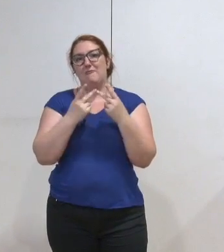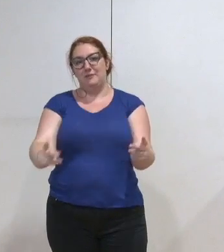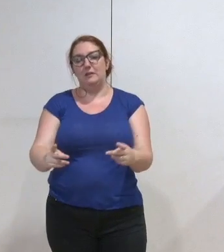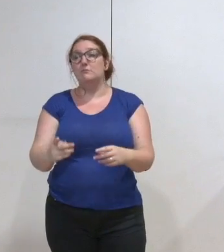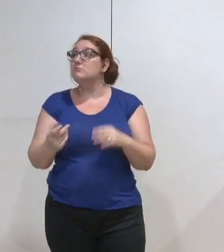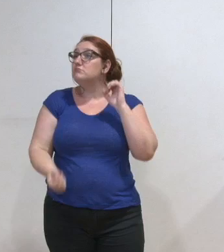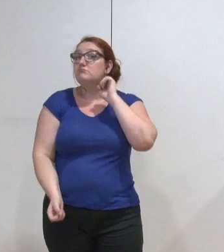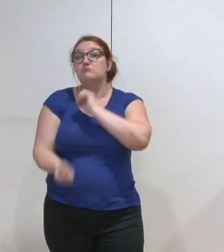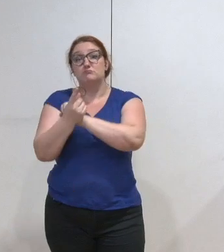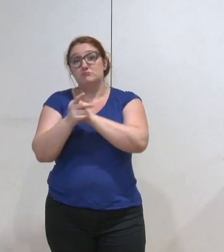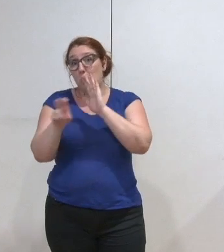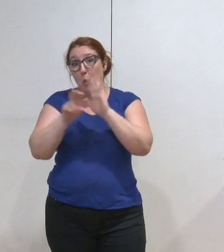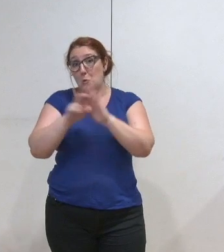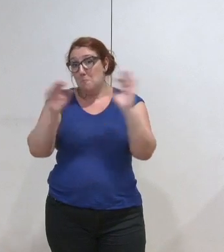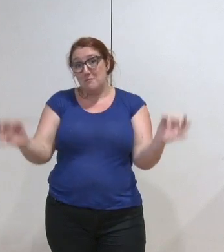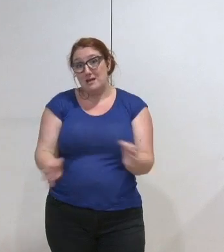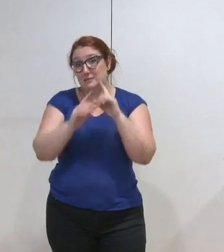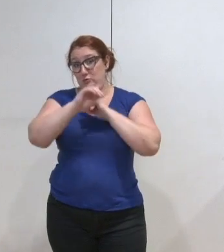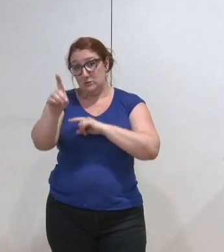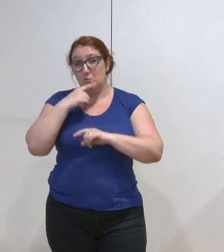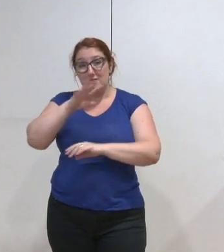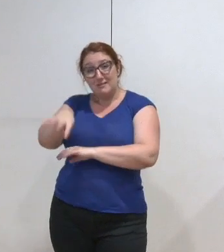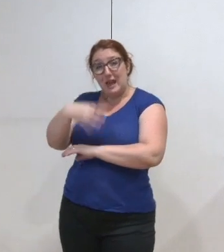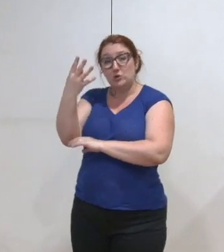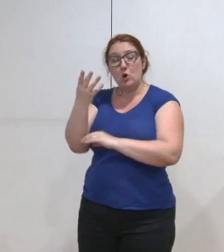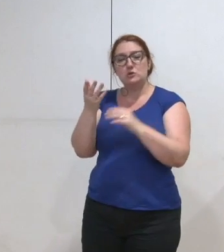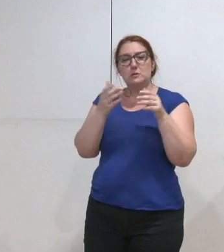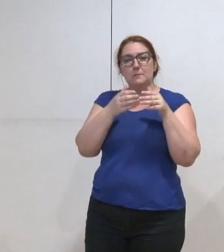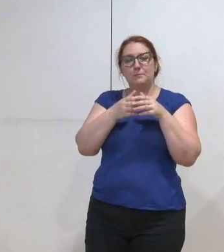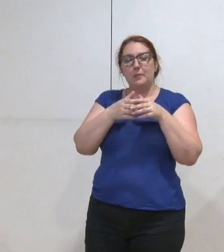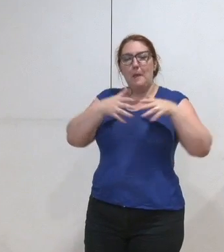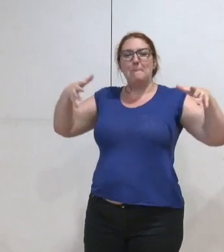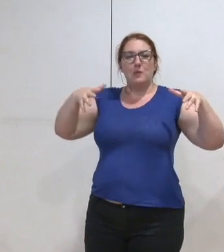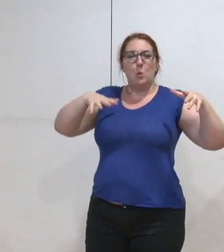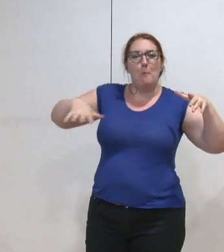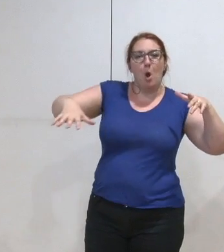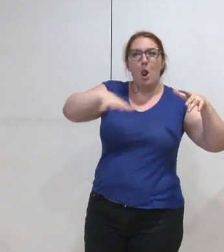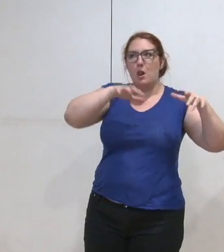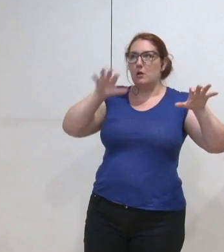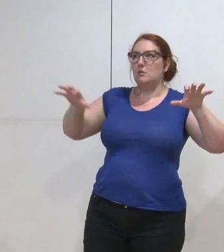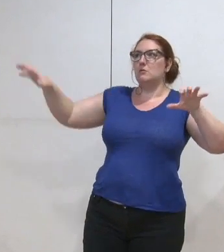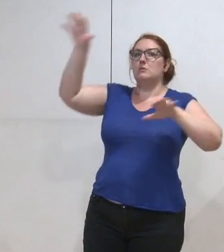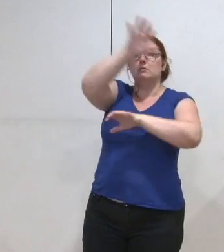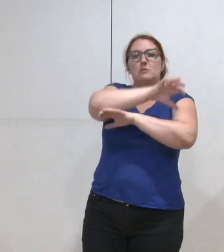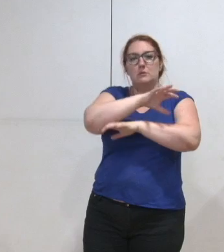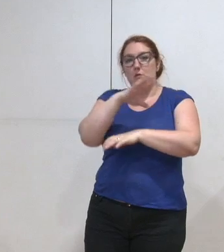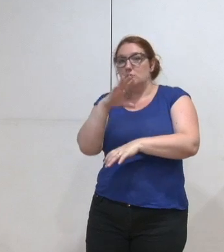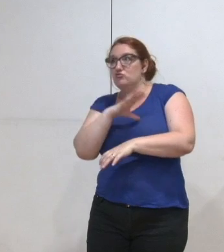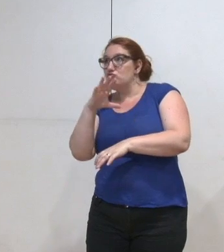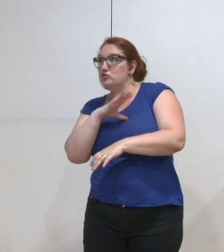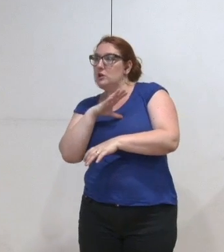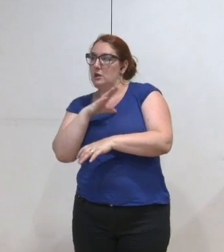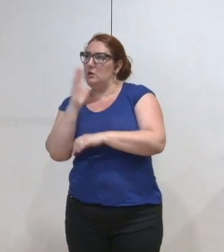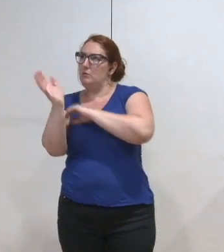dans les 14 métropoles il y a quelques métropoles euh qui ont un taux de pauvreté assez